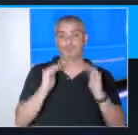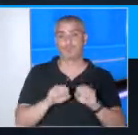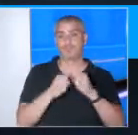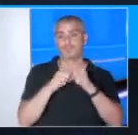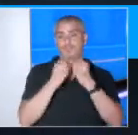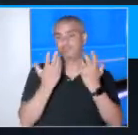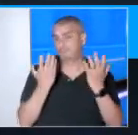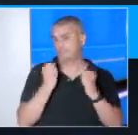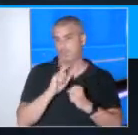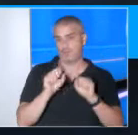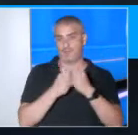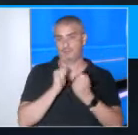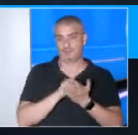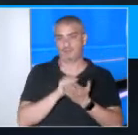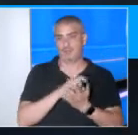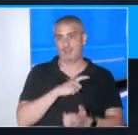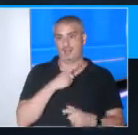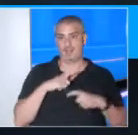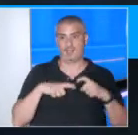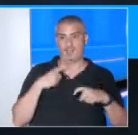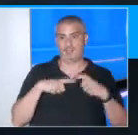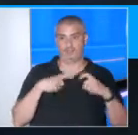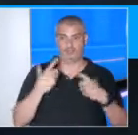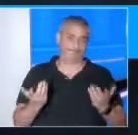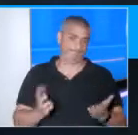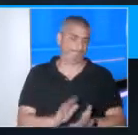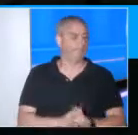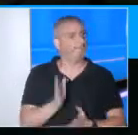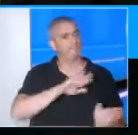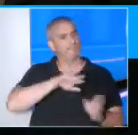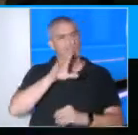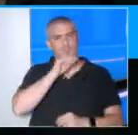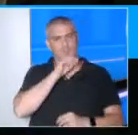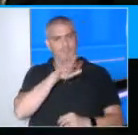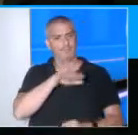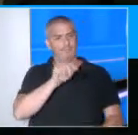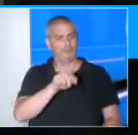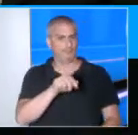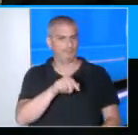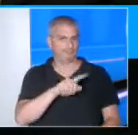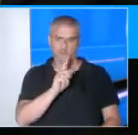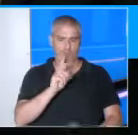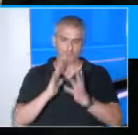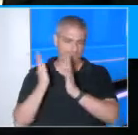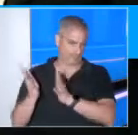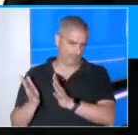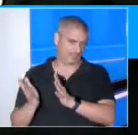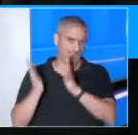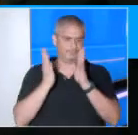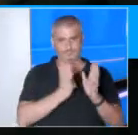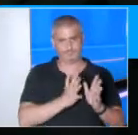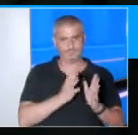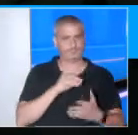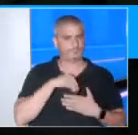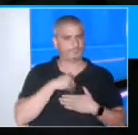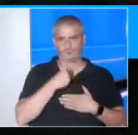נזקים, בוודאי לא נזקים חלילה בנפש. כן, בהחלט. בוא נדבר בכל זאת, נשאר באזורים האלה, לא של השריפה, אלא באזורי